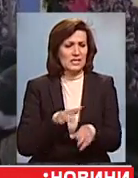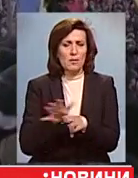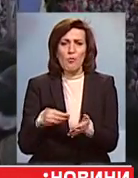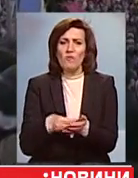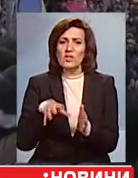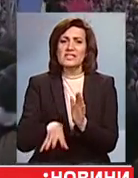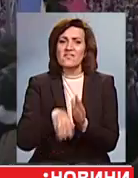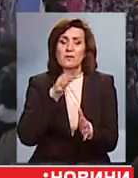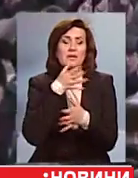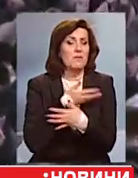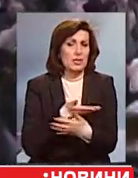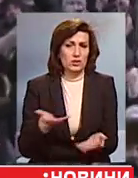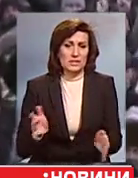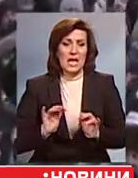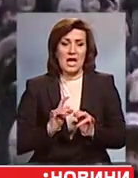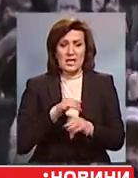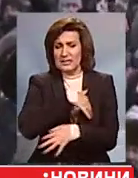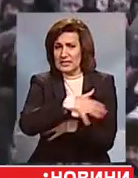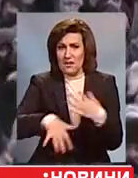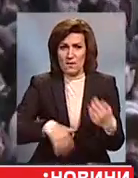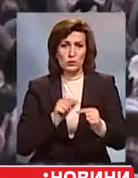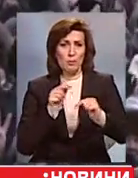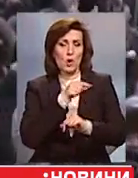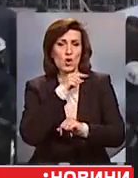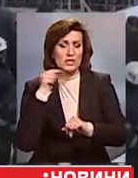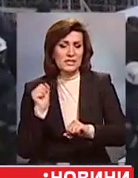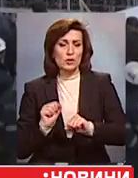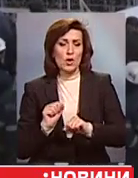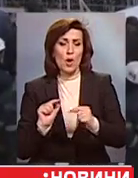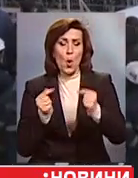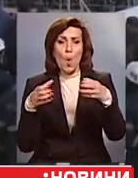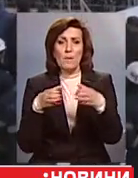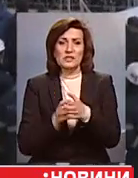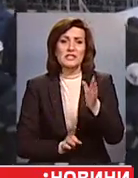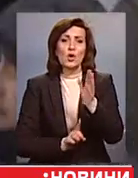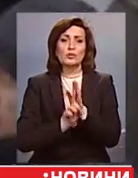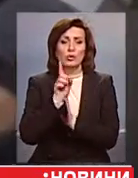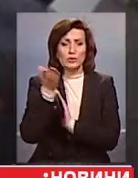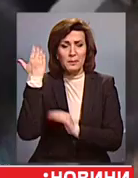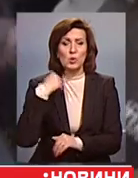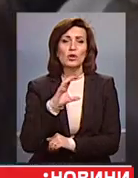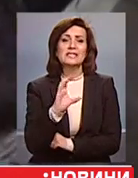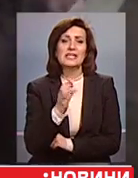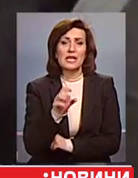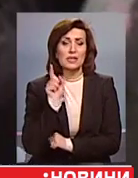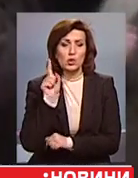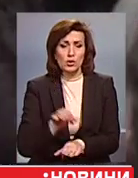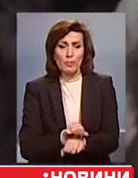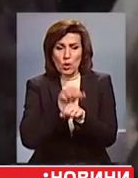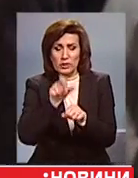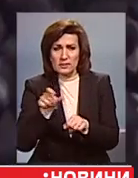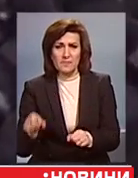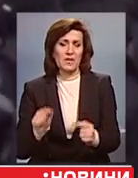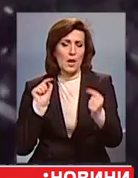повноцінні вибори немає часу. Акції заворушення проросійської опозиції розпочалися в молдовській столиці минулої середи. Тоді